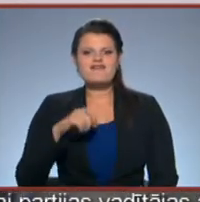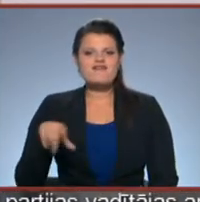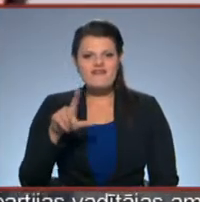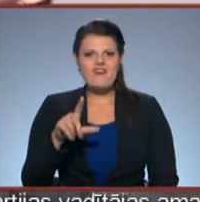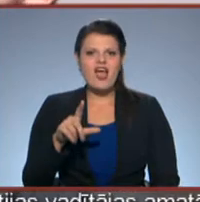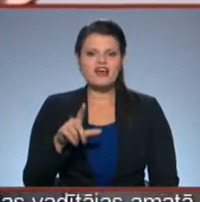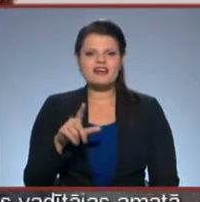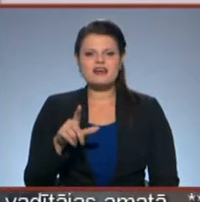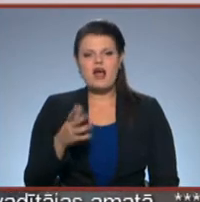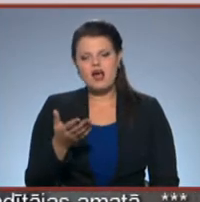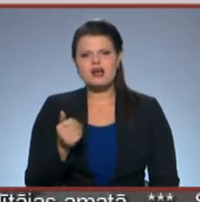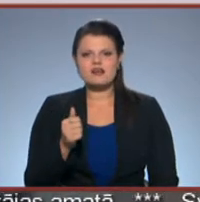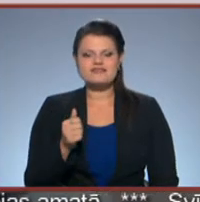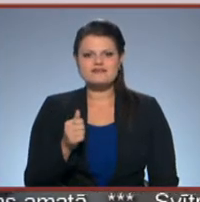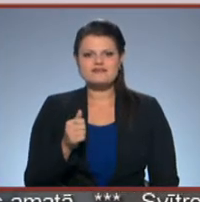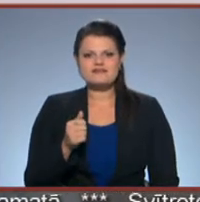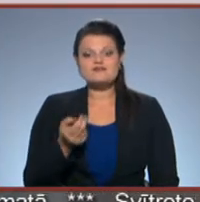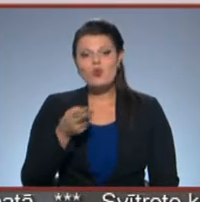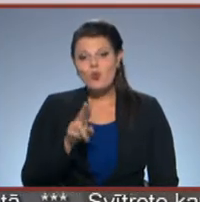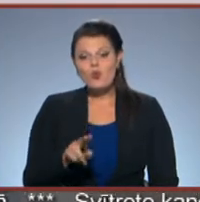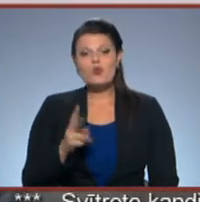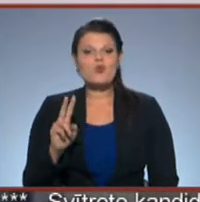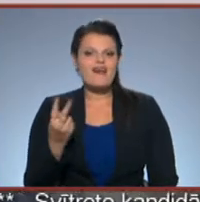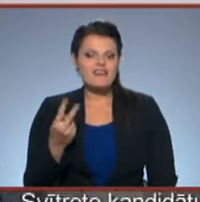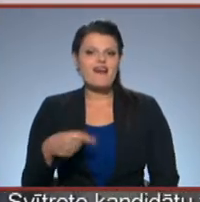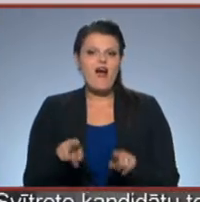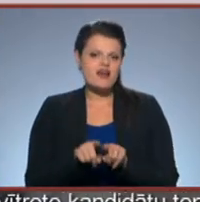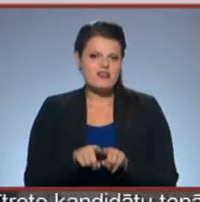vairāk, teiksim tā, jā, un orkārt arī,